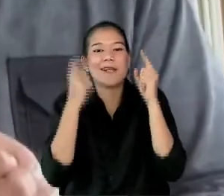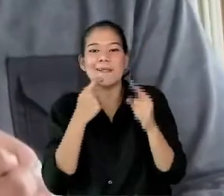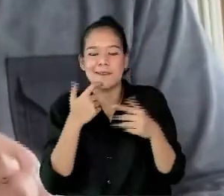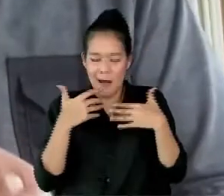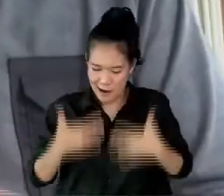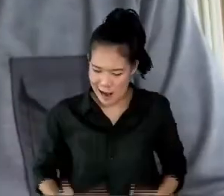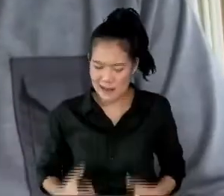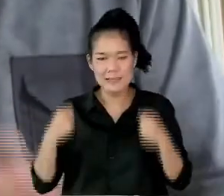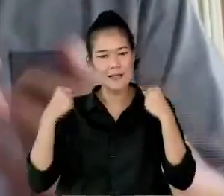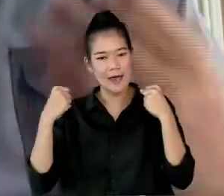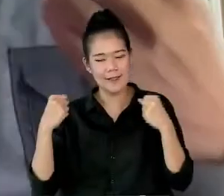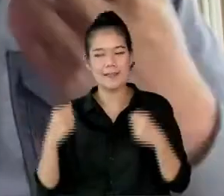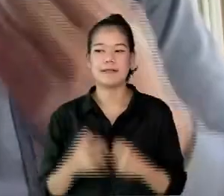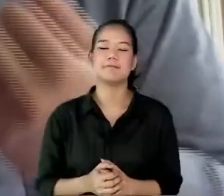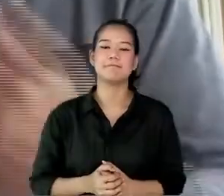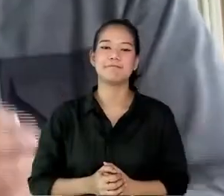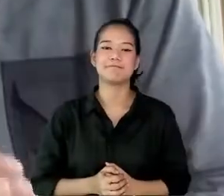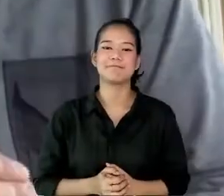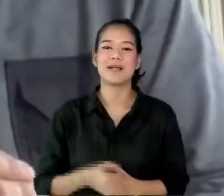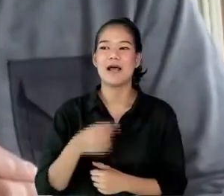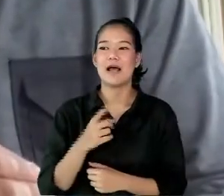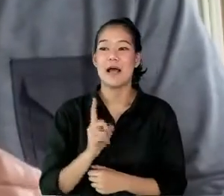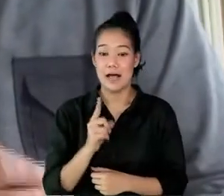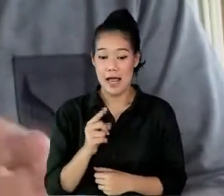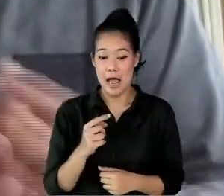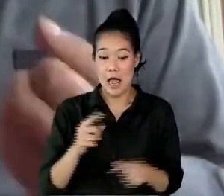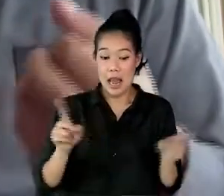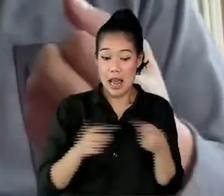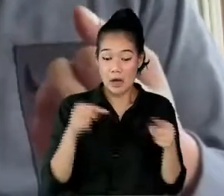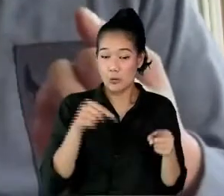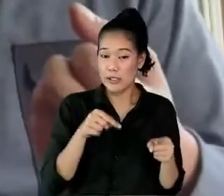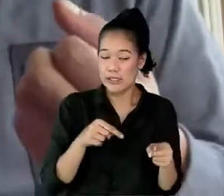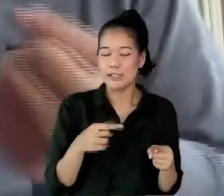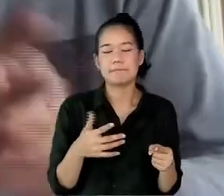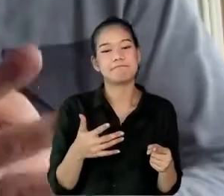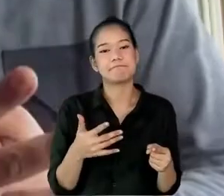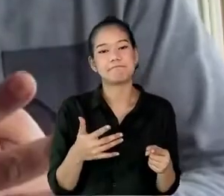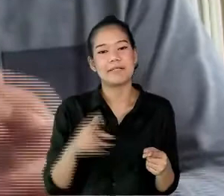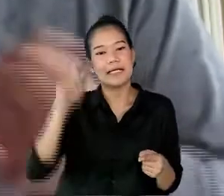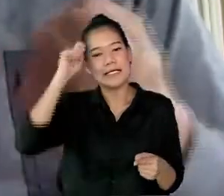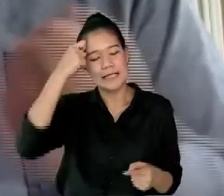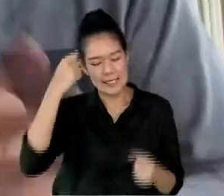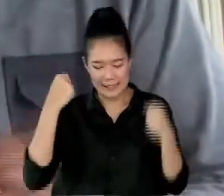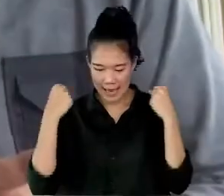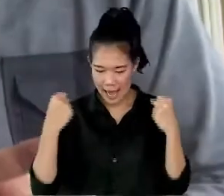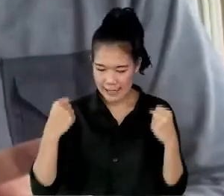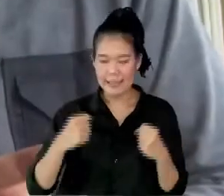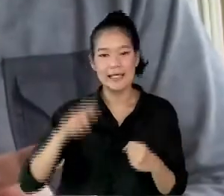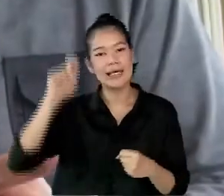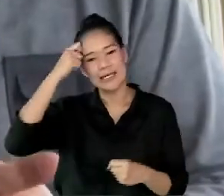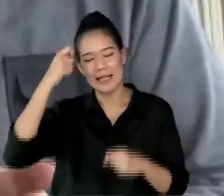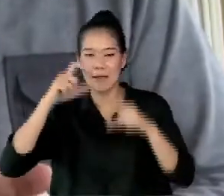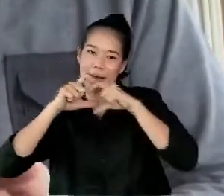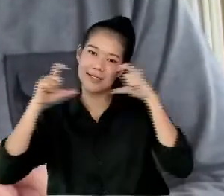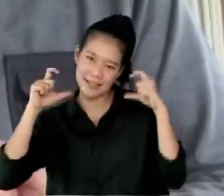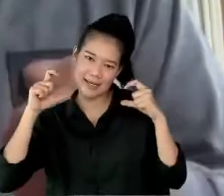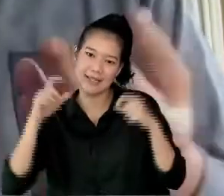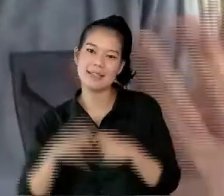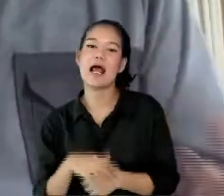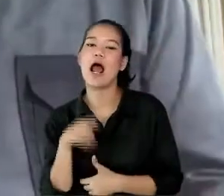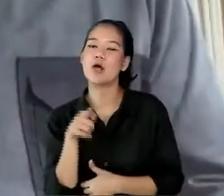akan kesehatan yang pasti. Makanya quote aku di lagu ini adalah ingat sehat, ingat maskernya. Nah,